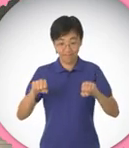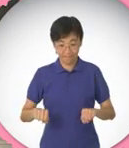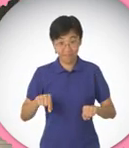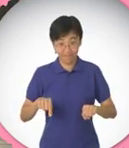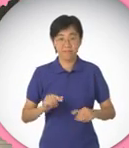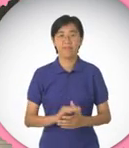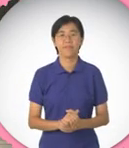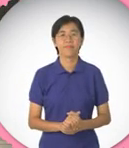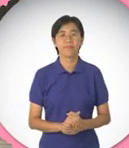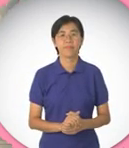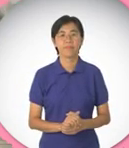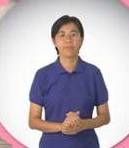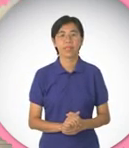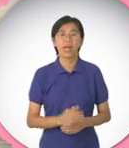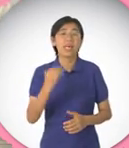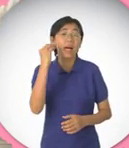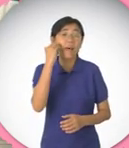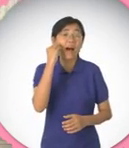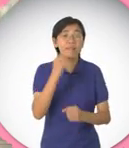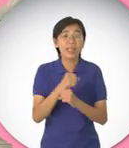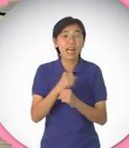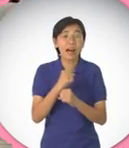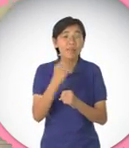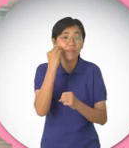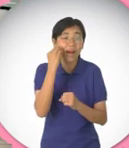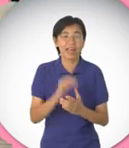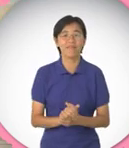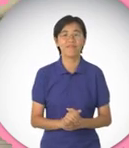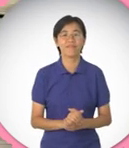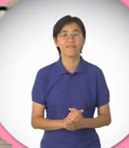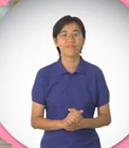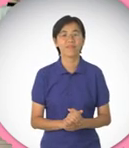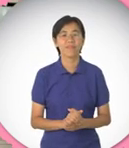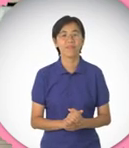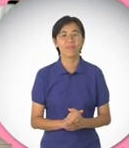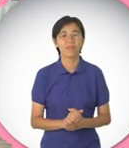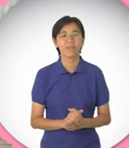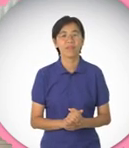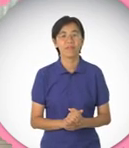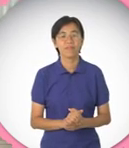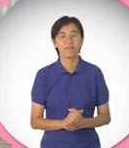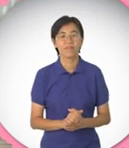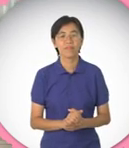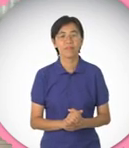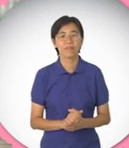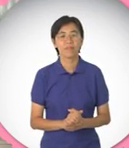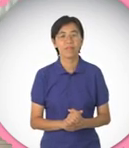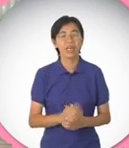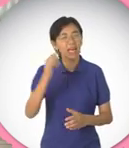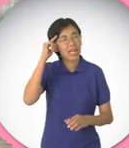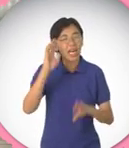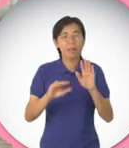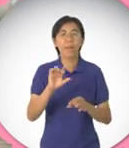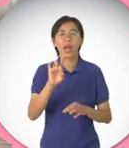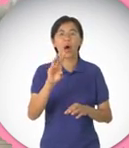ถ้าเกิดว่าอยู่ที่บ้านนะครับคุณผู้ชมที่บ้านถ้าเตาเล็กกว่านี้เราก็ในขั้นตอนนี้เลยว่าที่นวดให้สั้น ๆเราตัดสัก160ก็ได้นะ